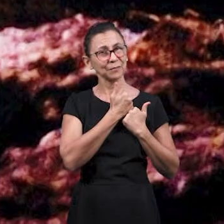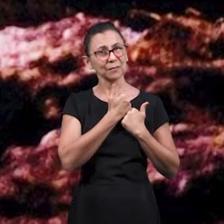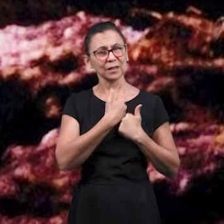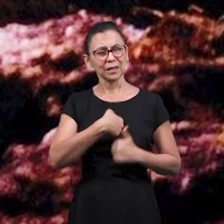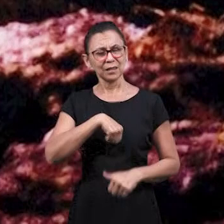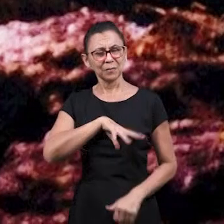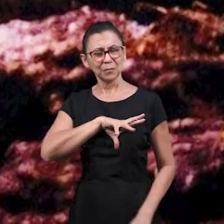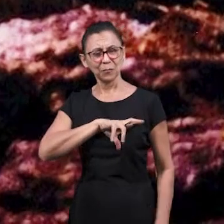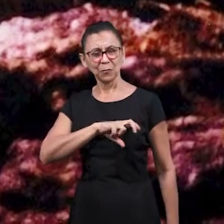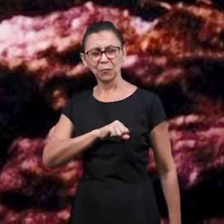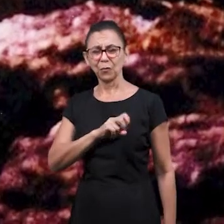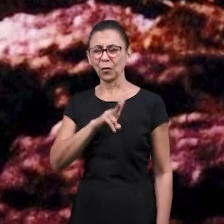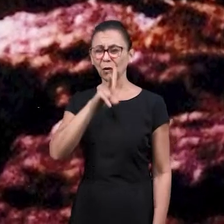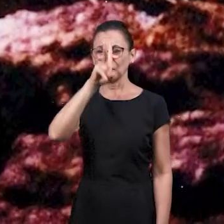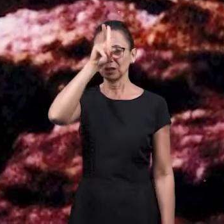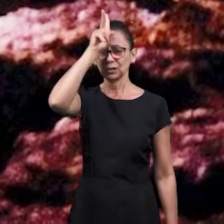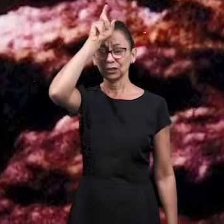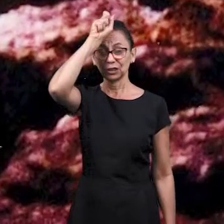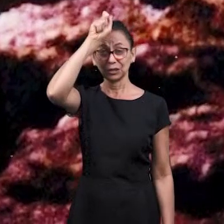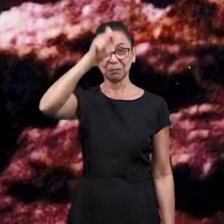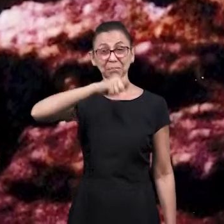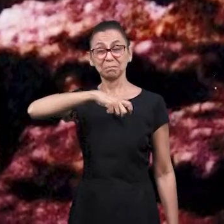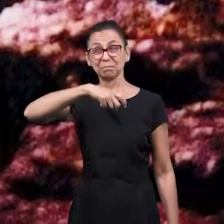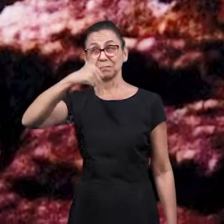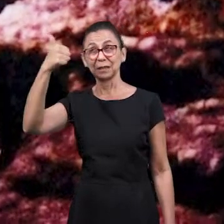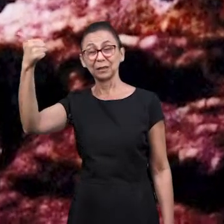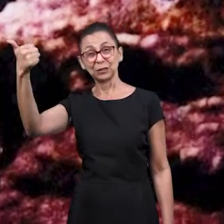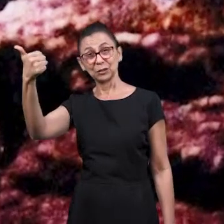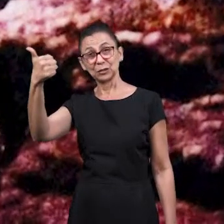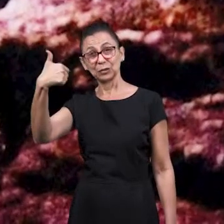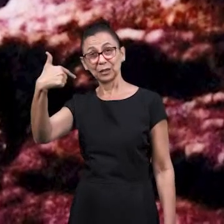Эта любовь сильнее, чем сама